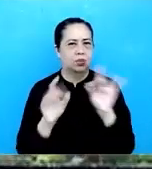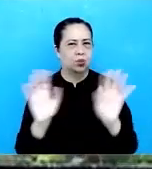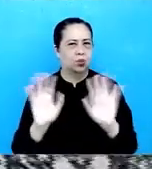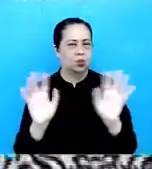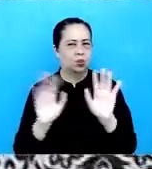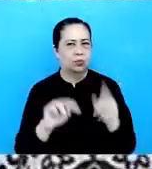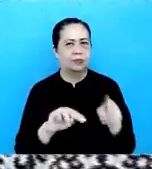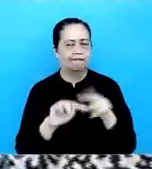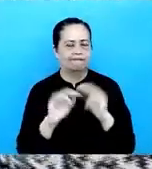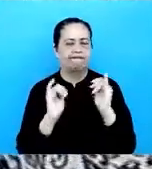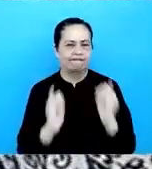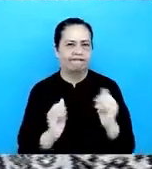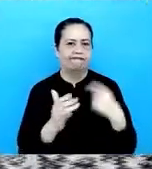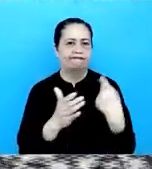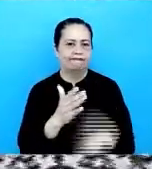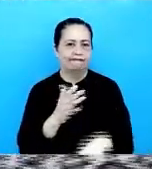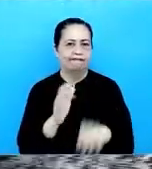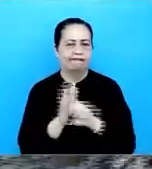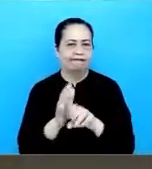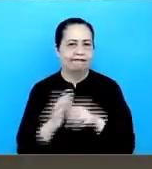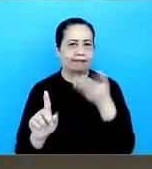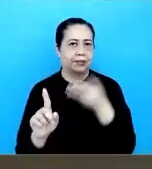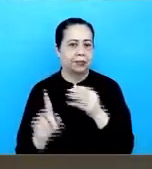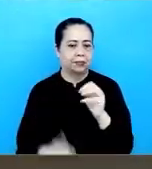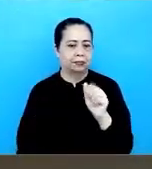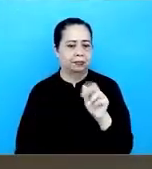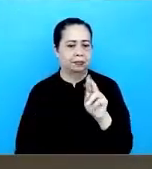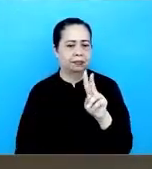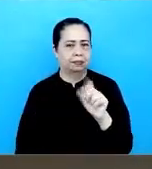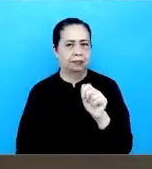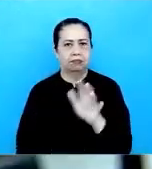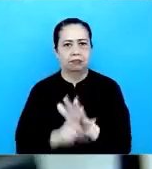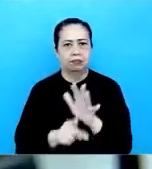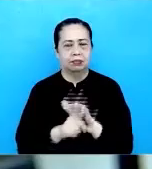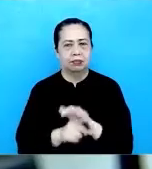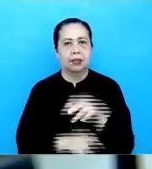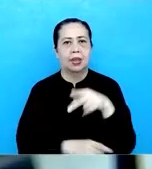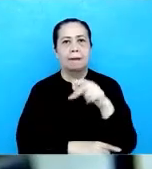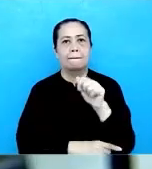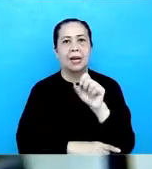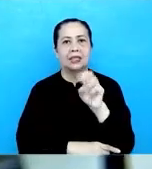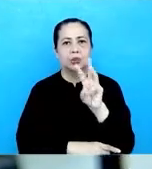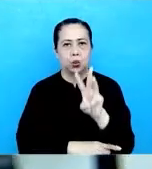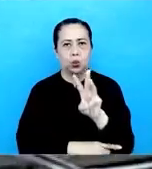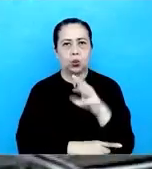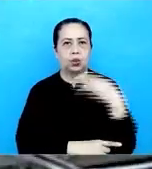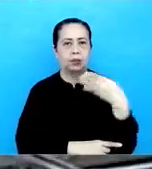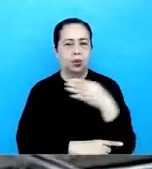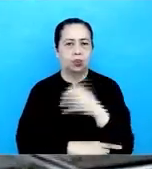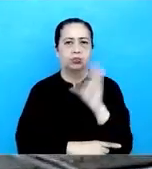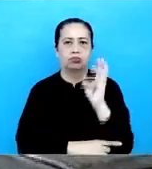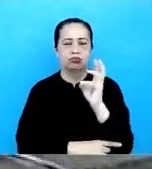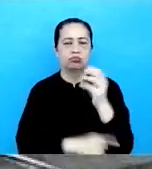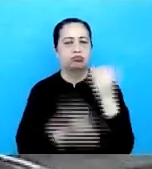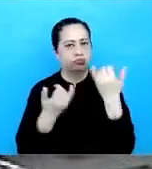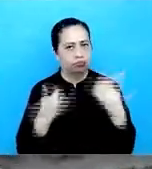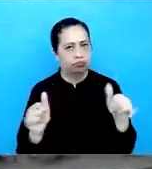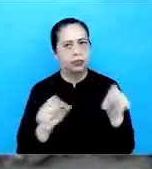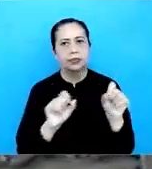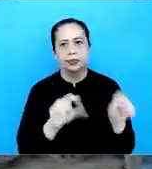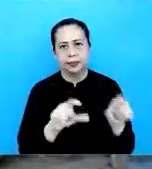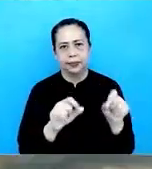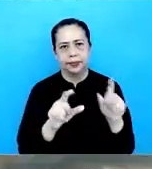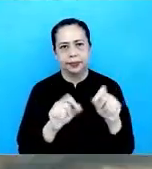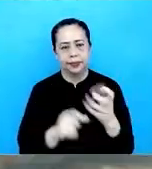ng presyo. Gaya ni Marivic na specialty ang paksiw na bangos. Anya, 60 pesos pa rin daw ang serving ng isa